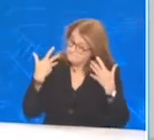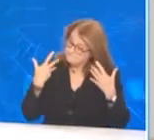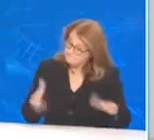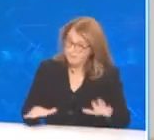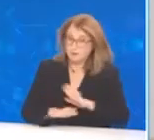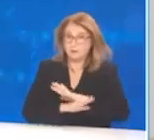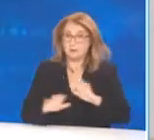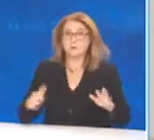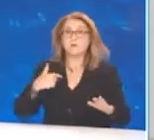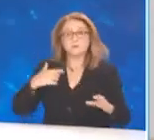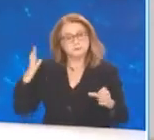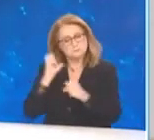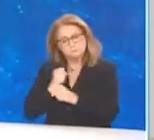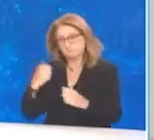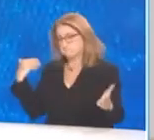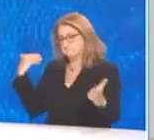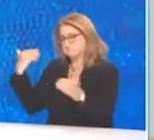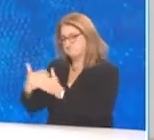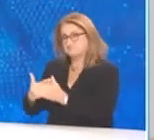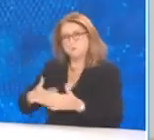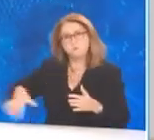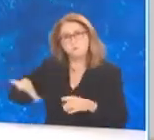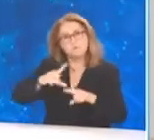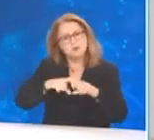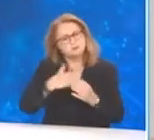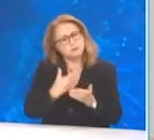την ιδιαιτερότητα της περίοδου και των